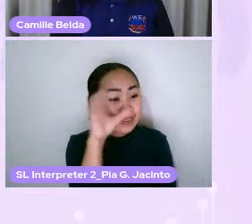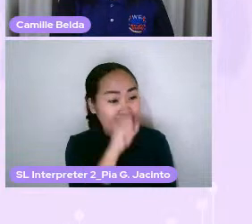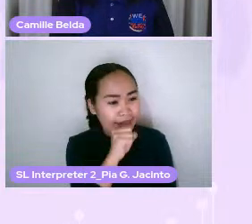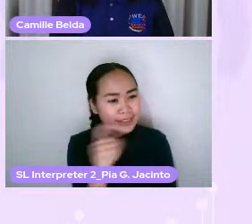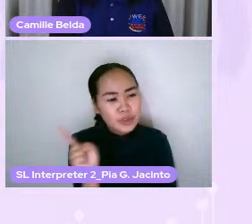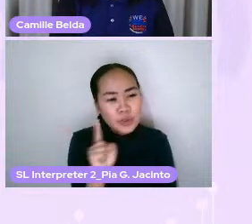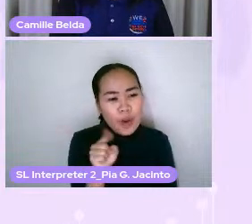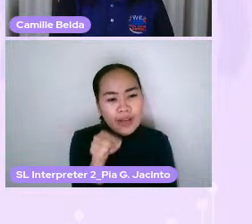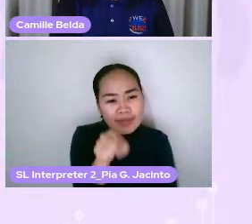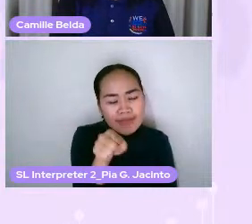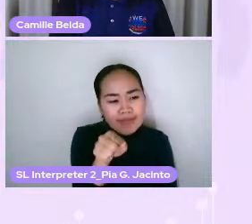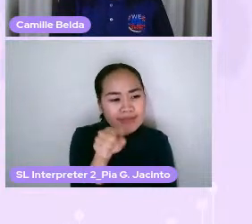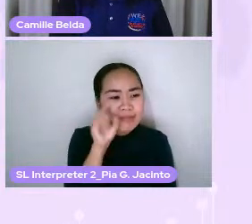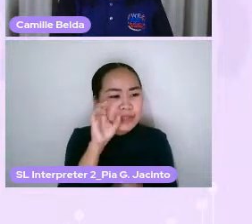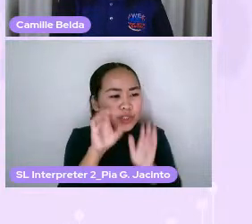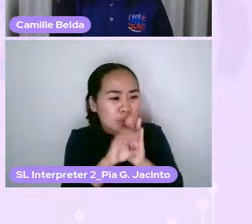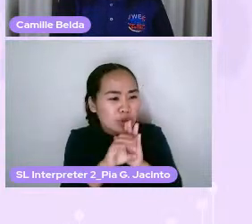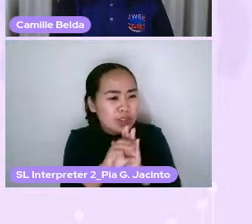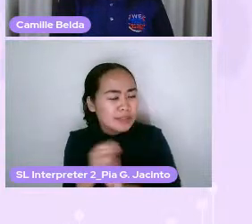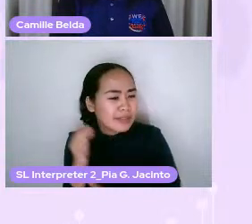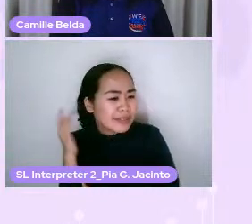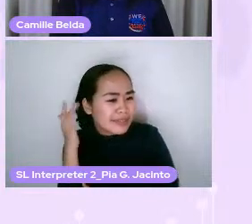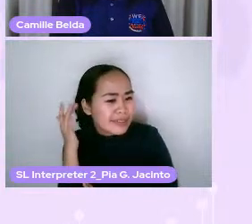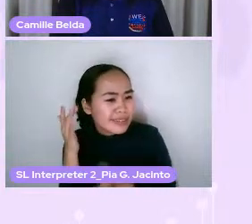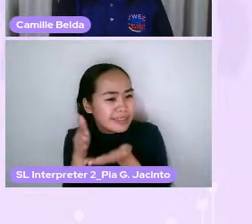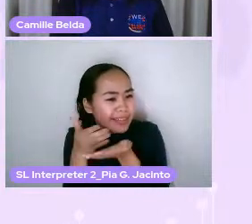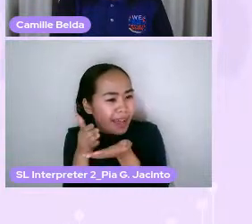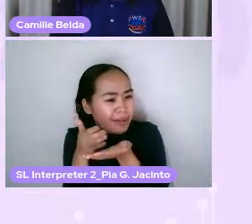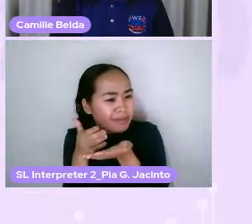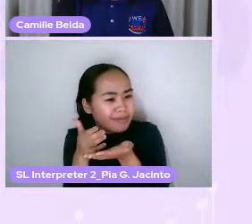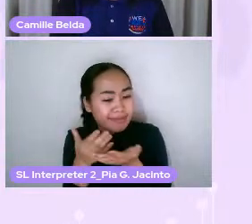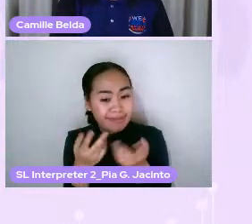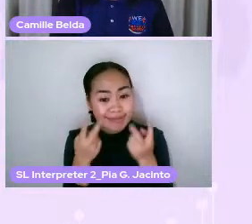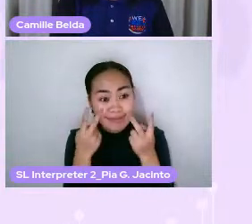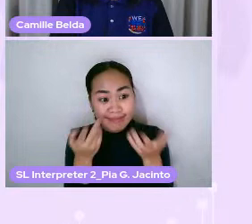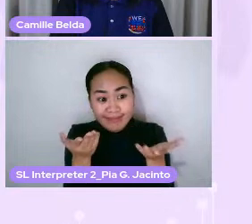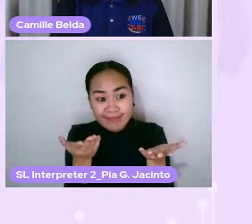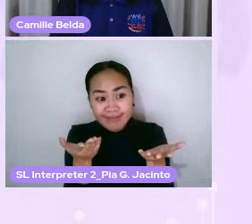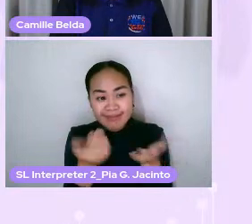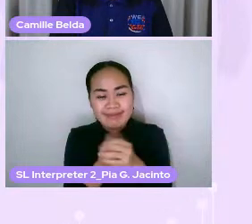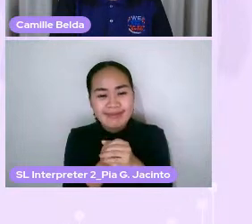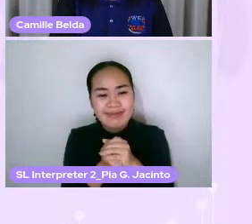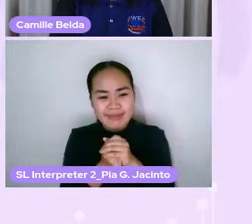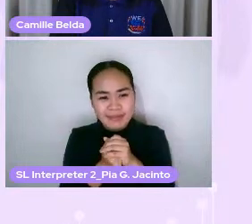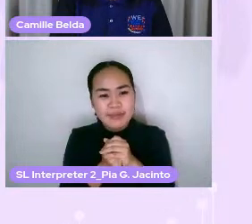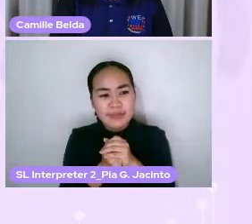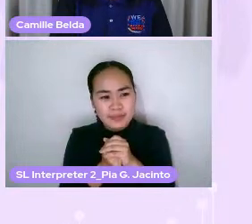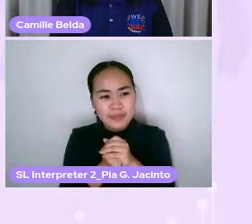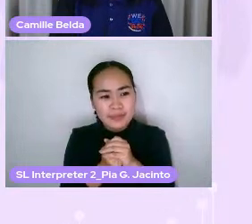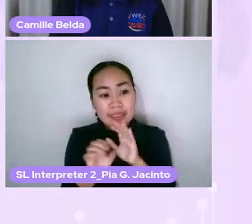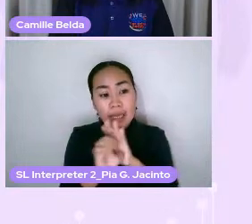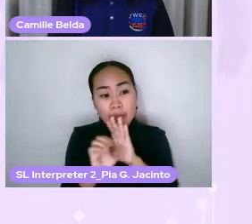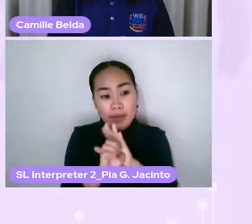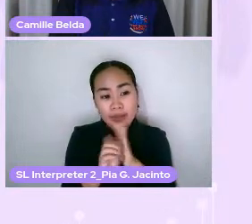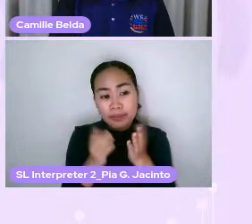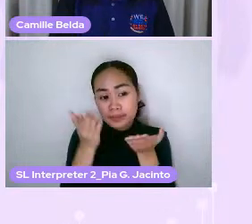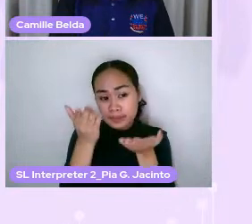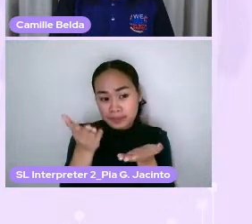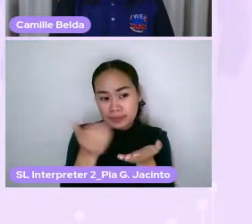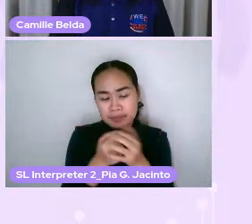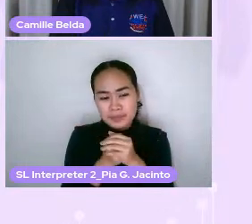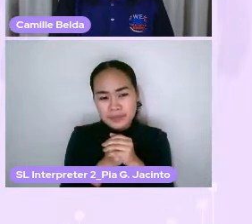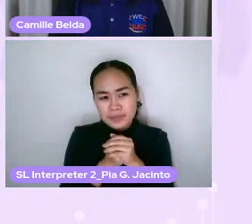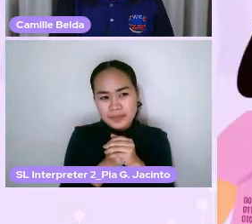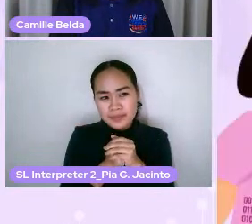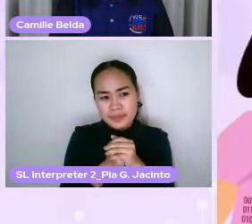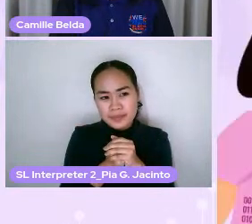emoji o sa tunog nito. Yan, nakikita ninyo po sa ating screen ang halimbawa. Maglalagay